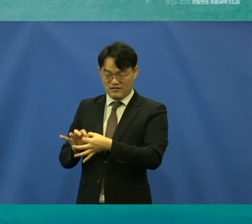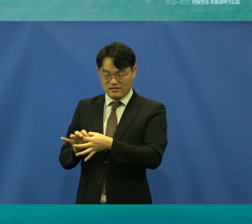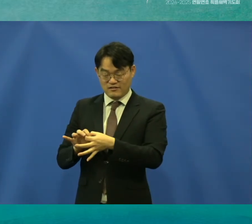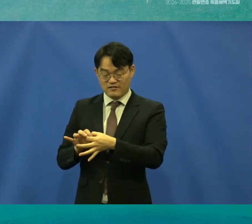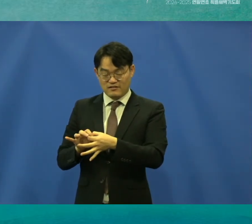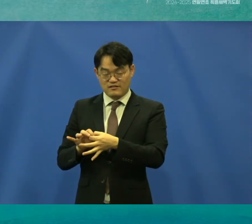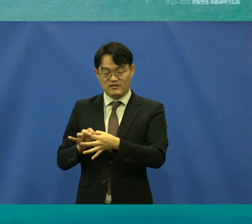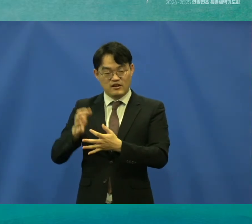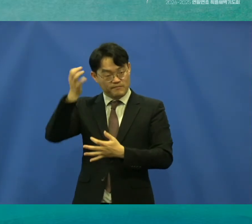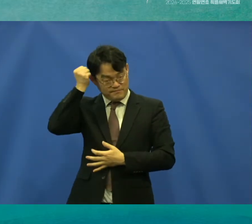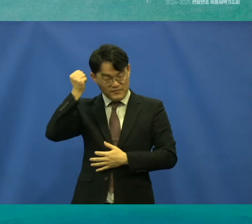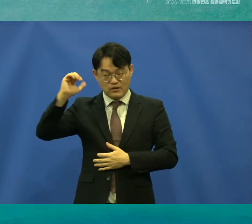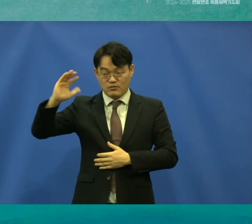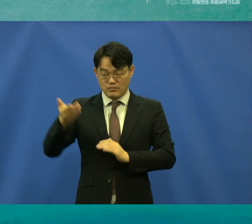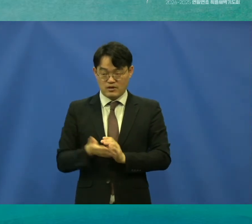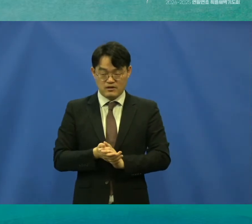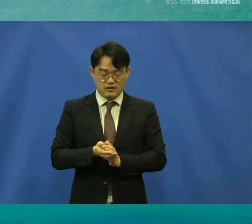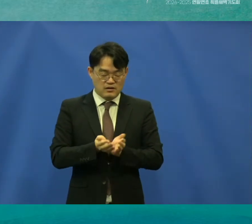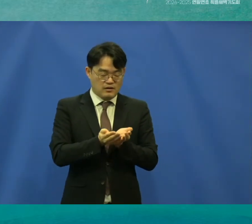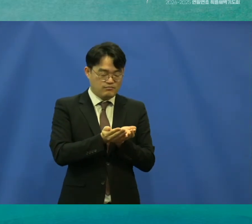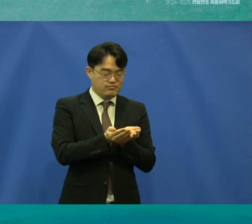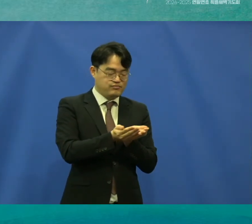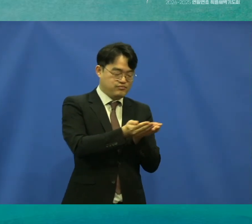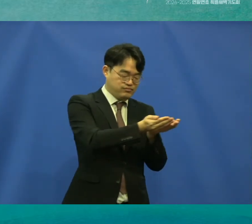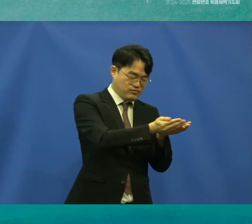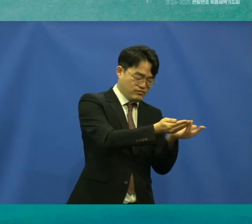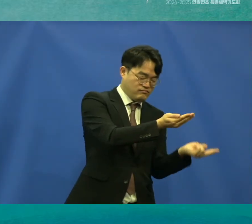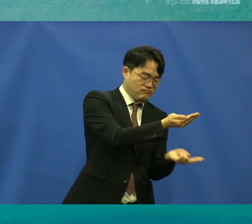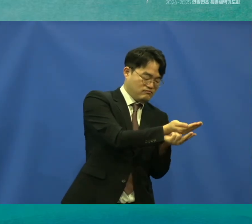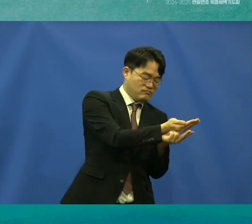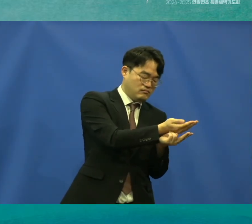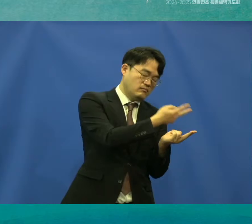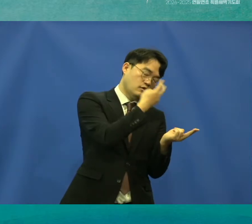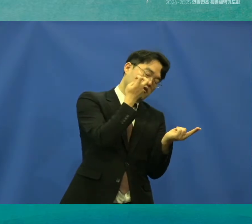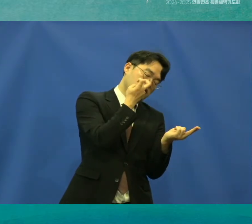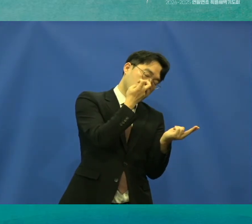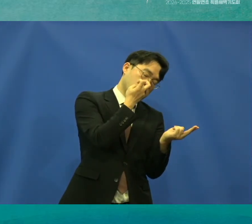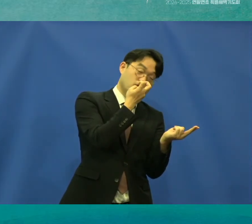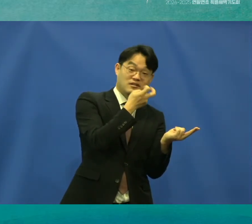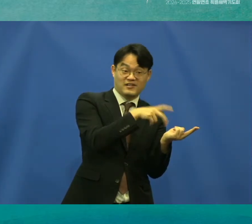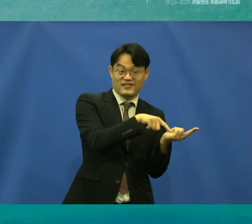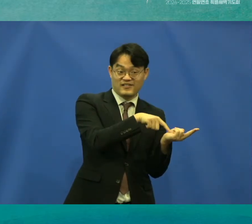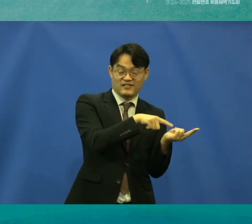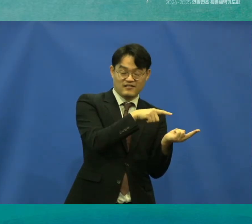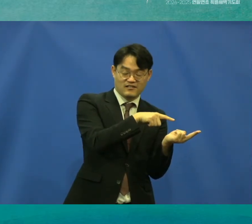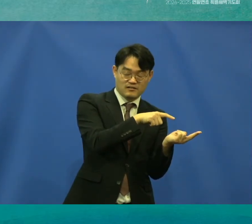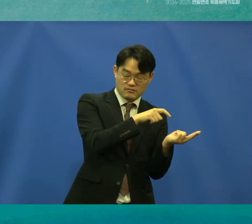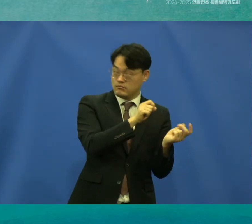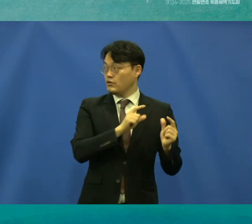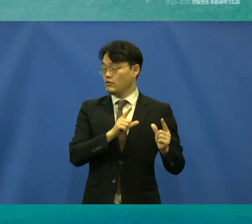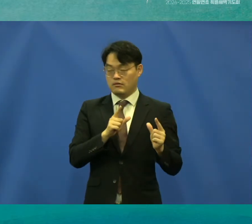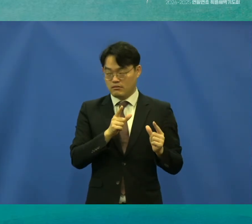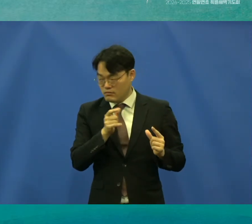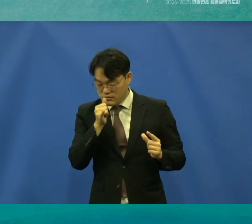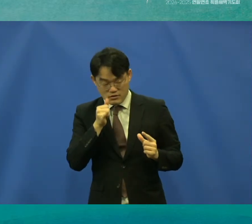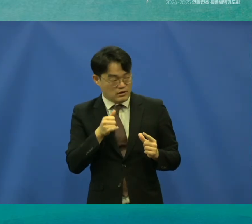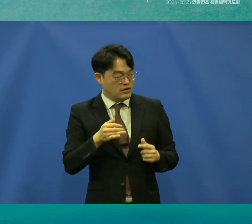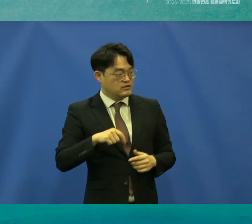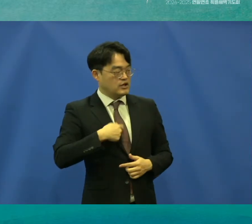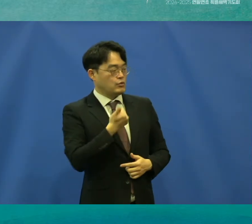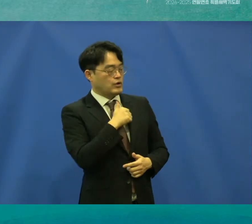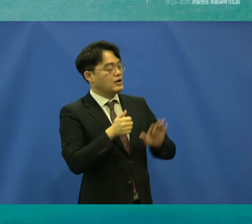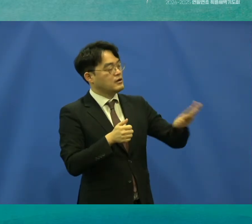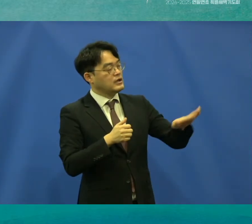자신의 신분을 정확히 밝힙니다. 나는 히브리인이라 천지를 지으신 하나님을